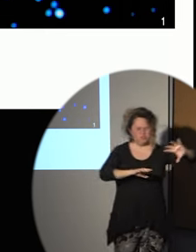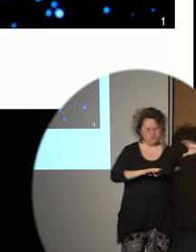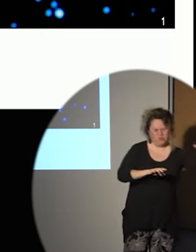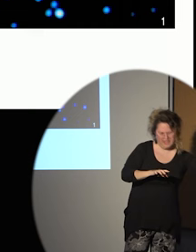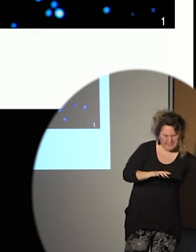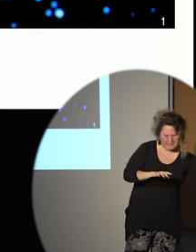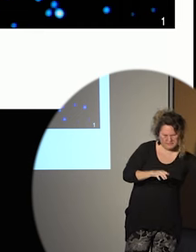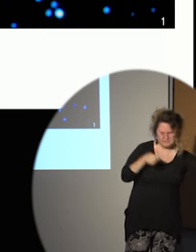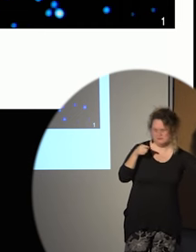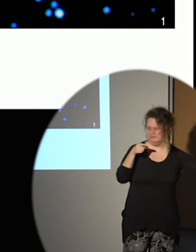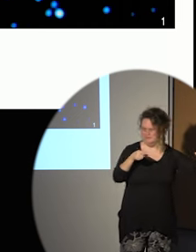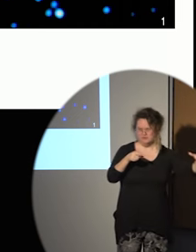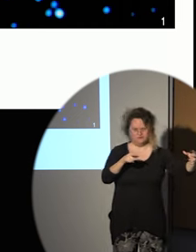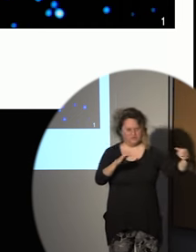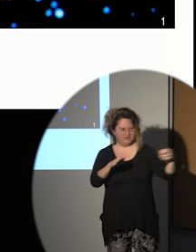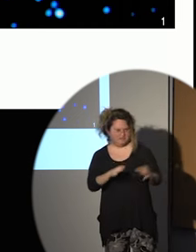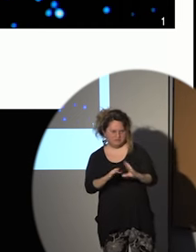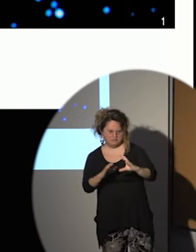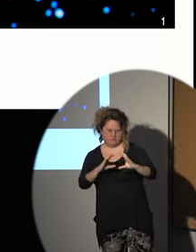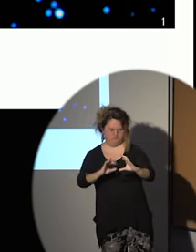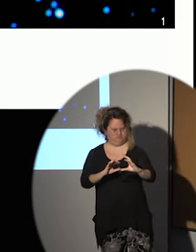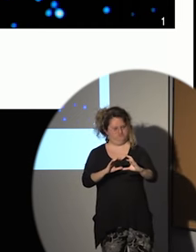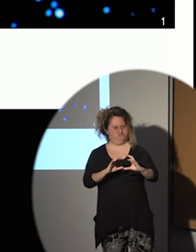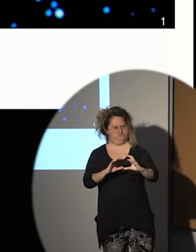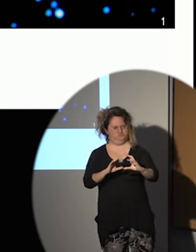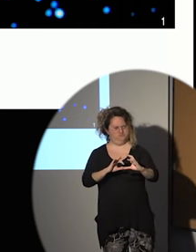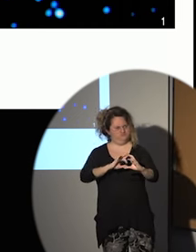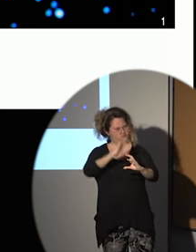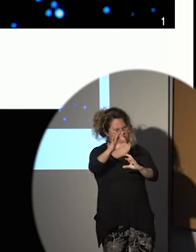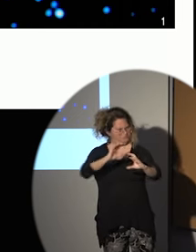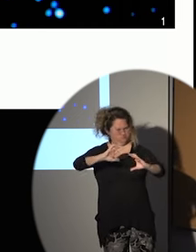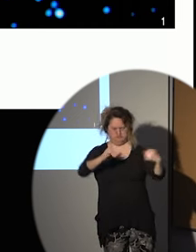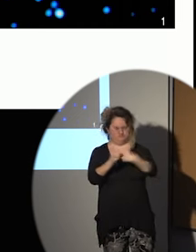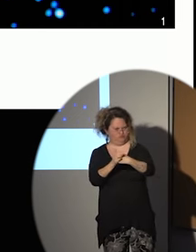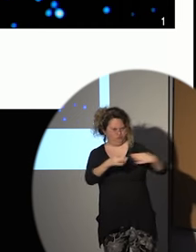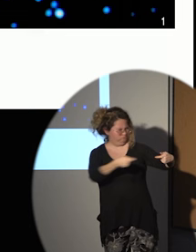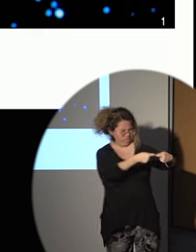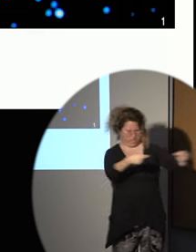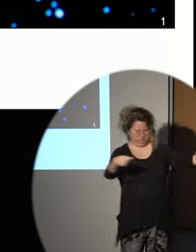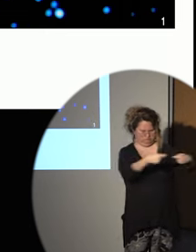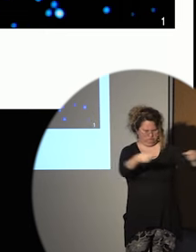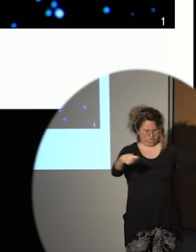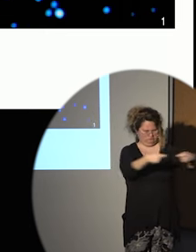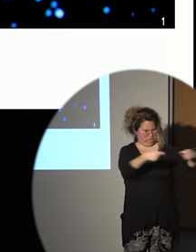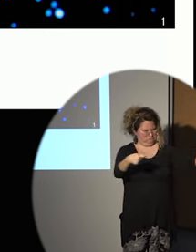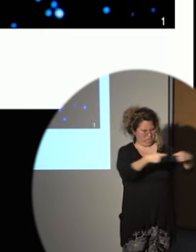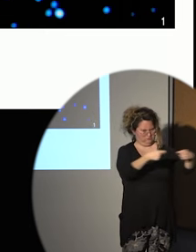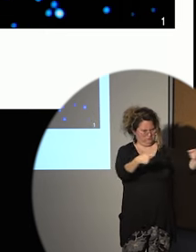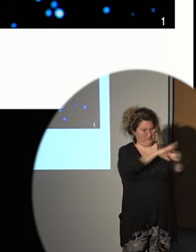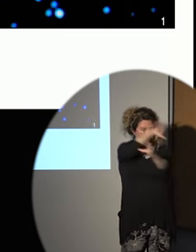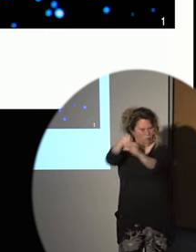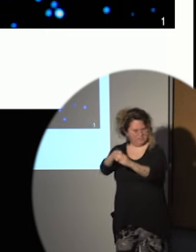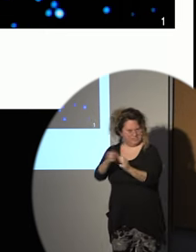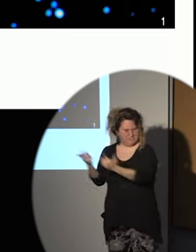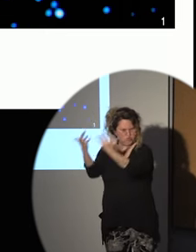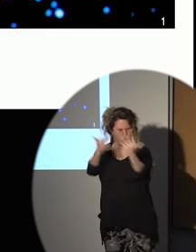Donc on a du mal à imaginer qu'on puisse mettre 3,7 millions de soleils dans un rayon aussi petit. Ça se verrait, je dirais.